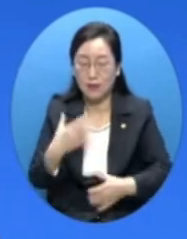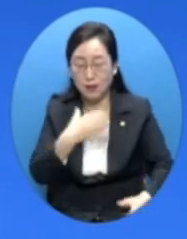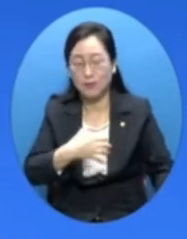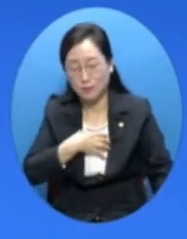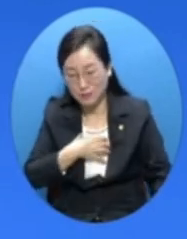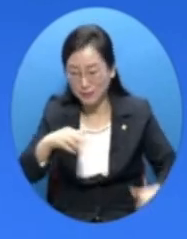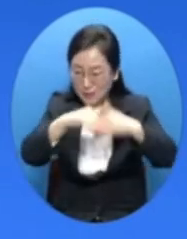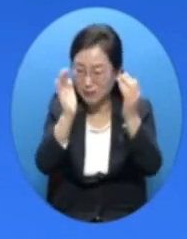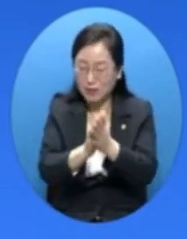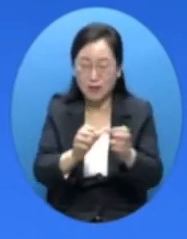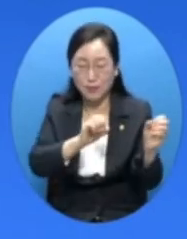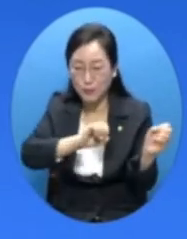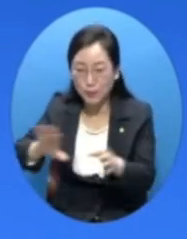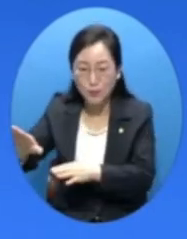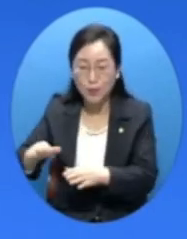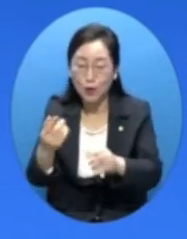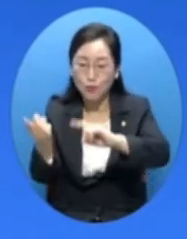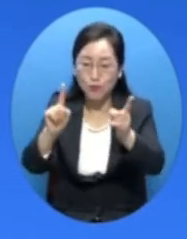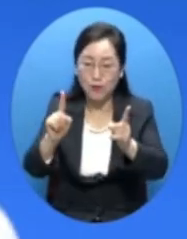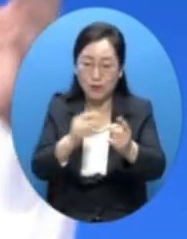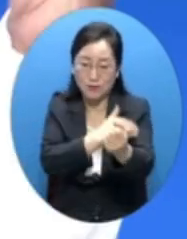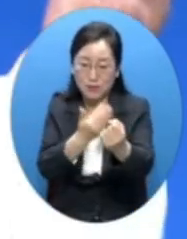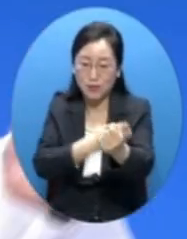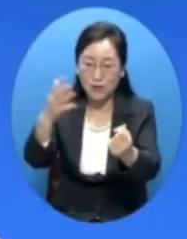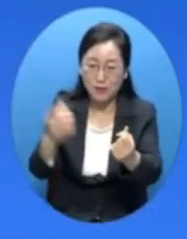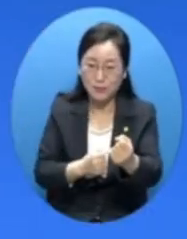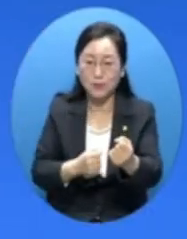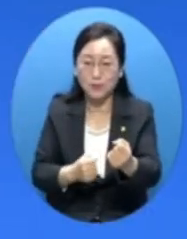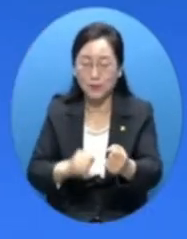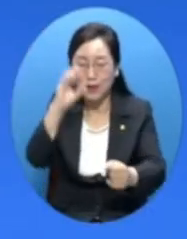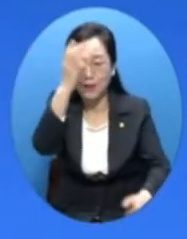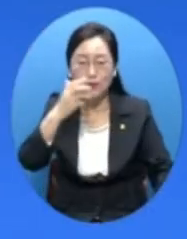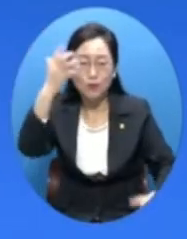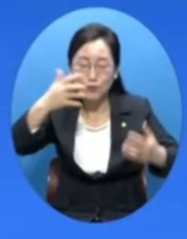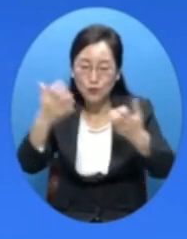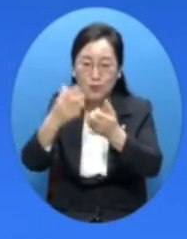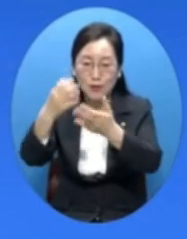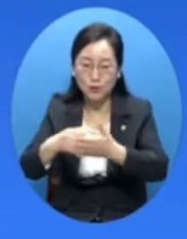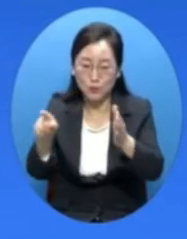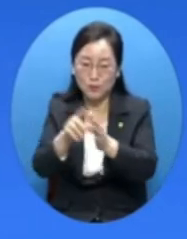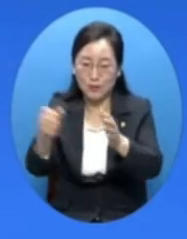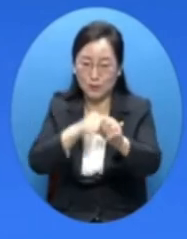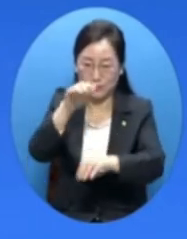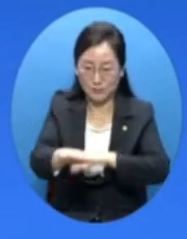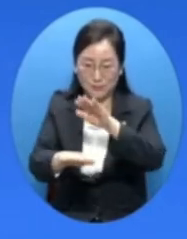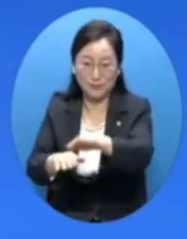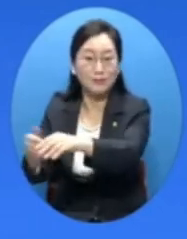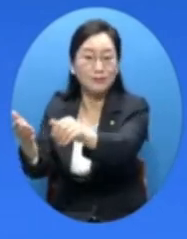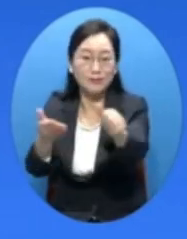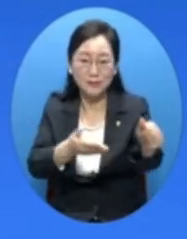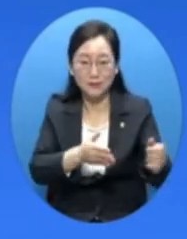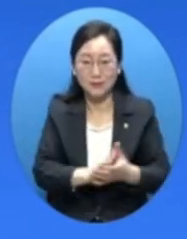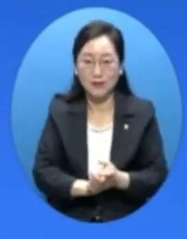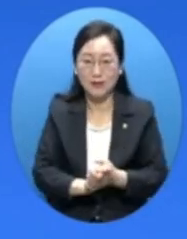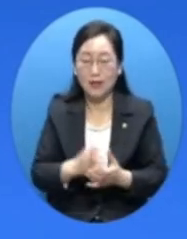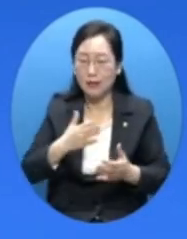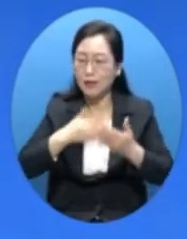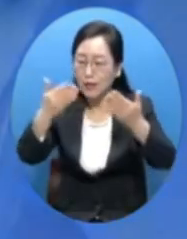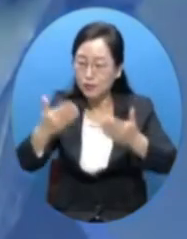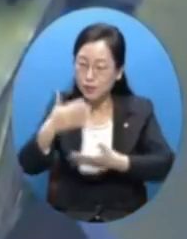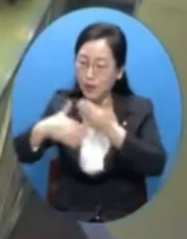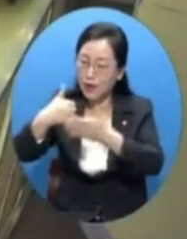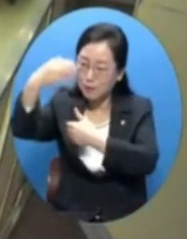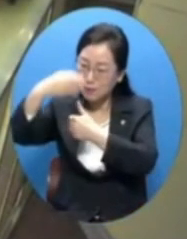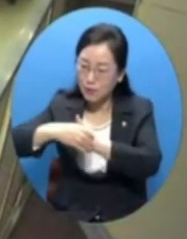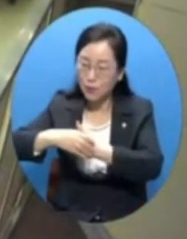물리치고 부활의 능력으로 무장하여 성령 충만받아 믿음으로 전열한 여러분보다 되기를 바랍니다. 내게 주신 사명의 무엇인지를